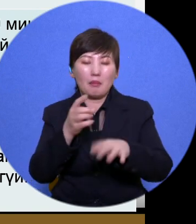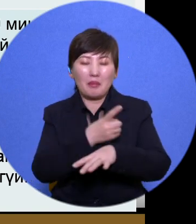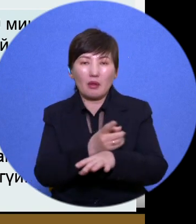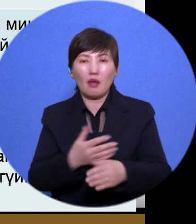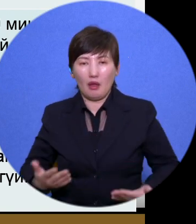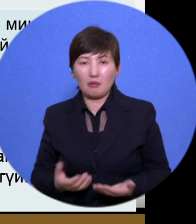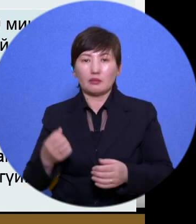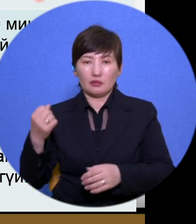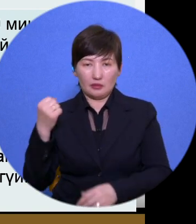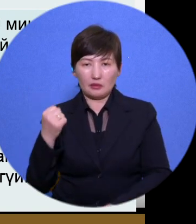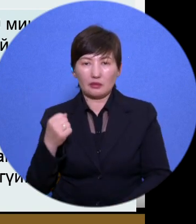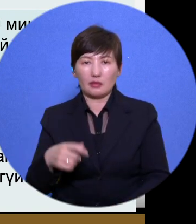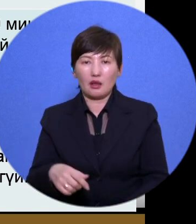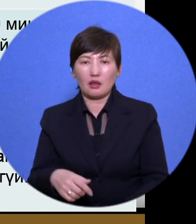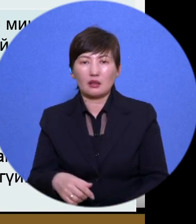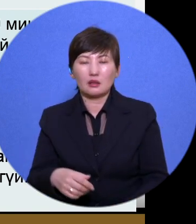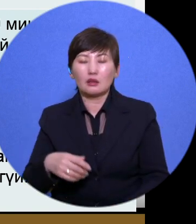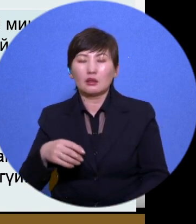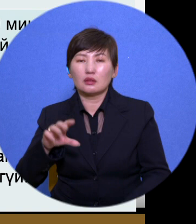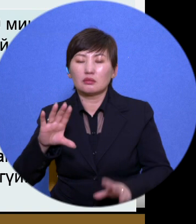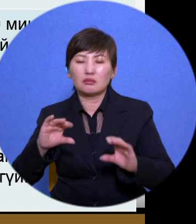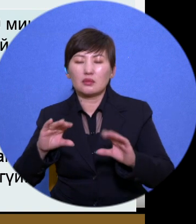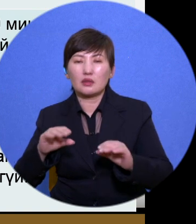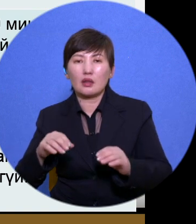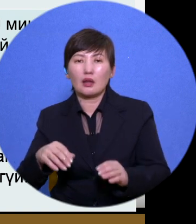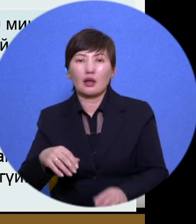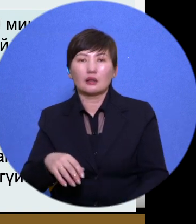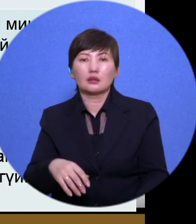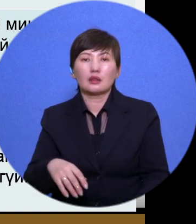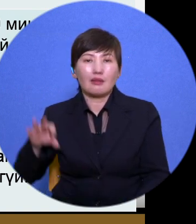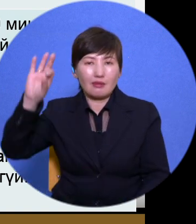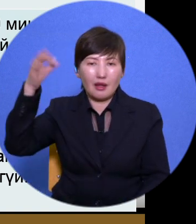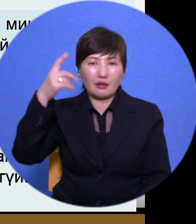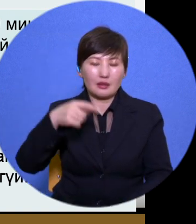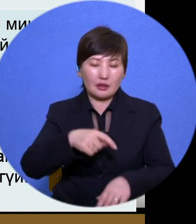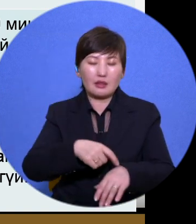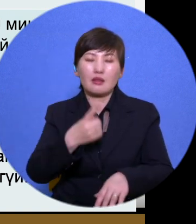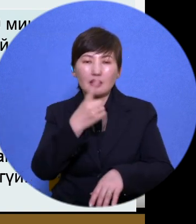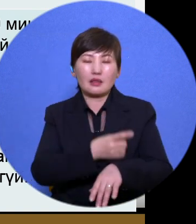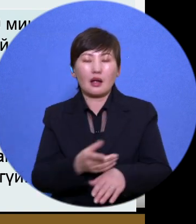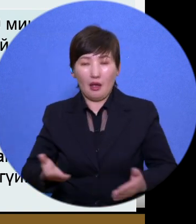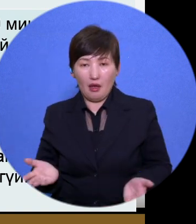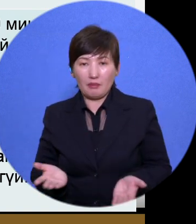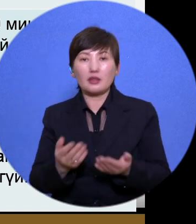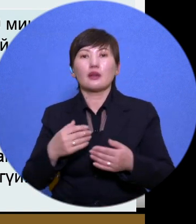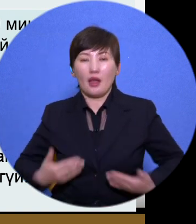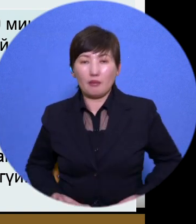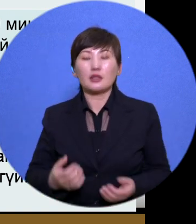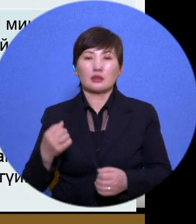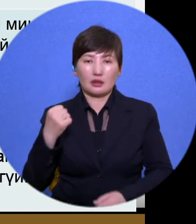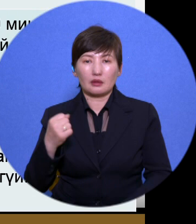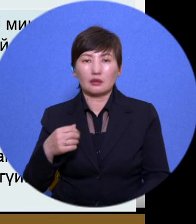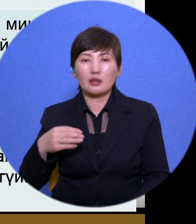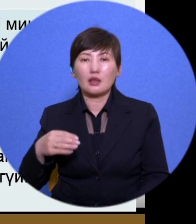75 хэмд 30 минут амьдрах чадвартай. За, нарны гэрэлд 1 цаг амьдрах чадвартай байна. За, менингит нь амьсгалын замаар